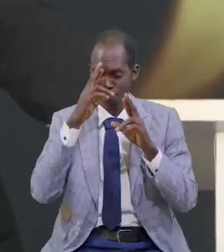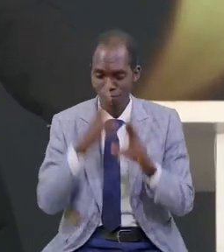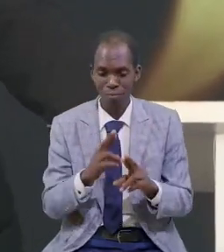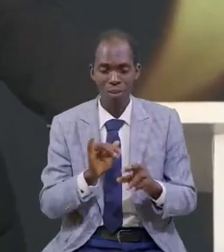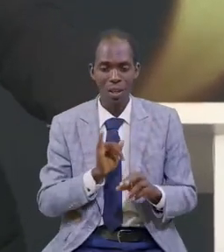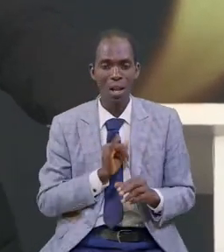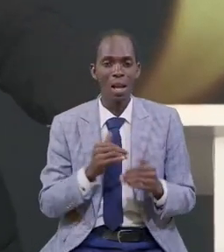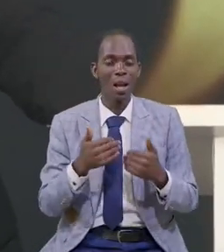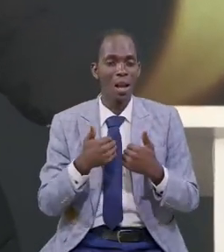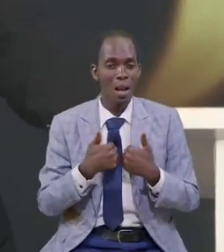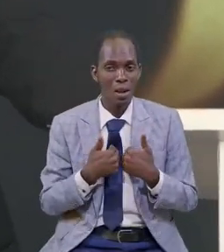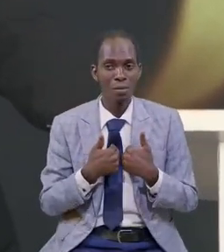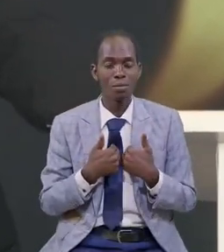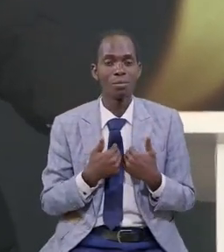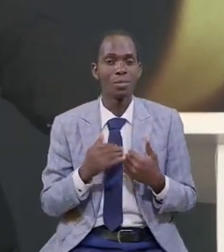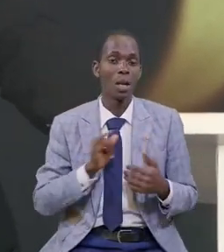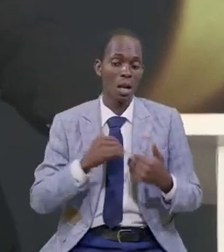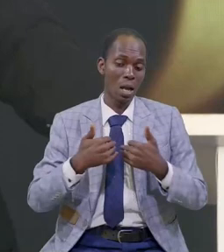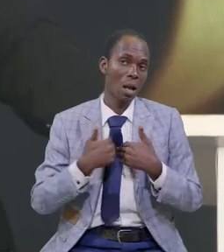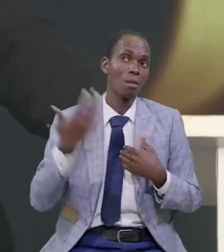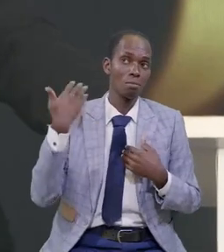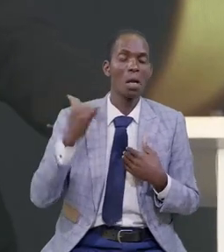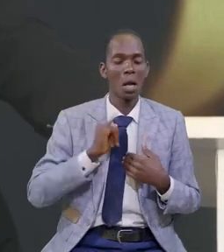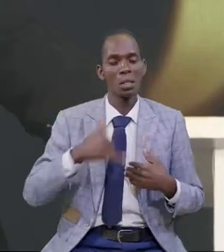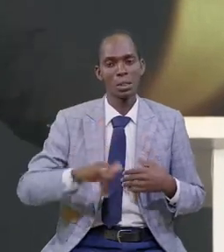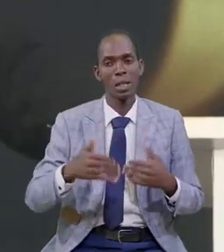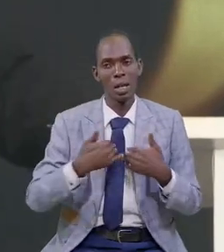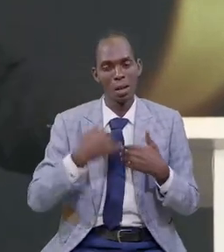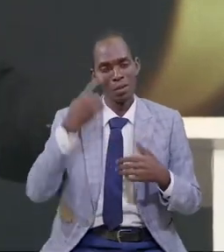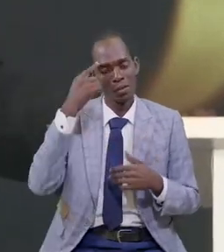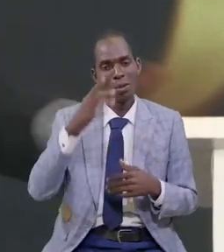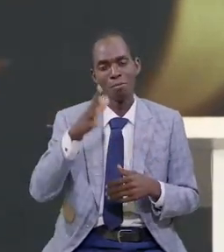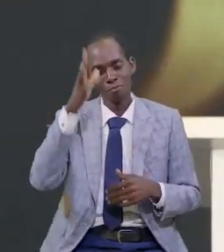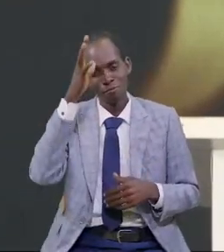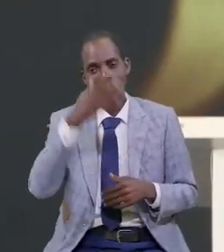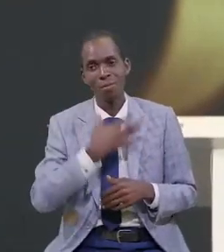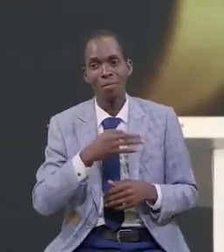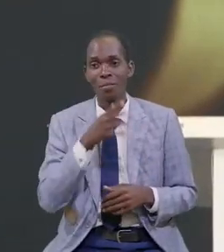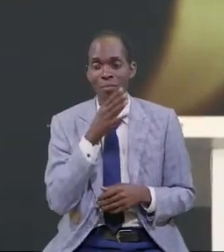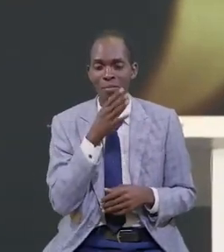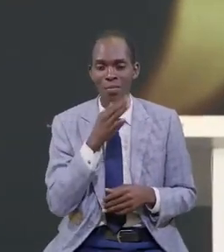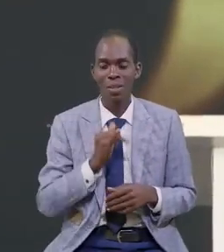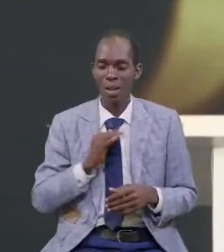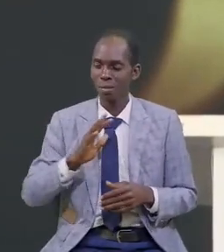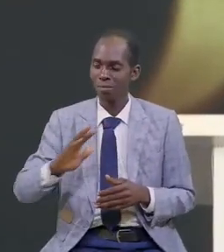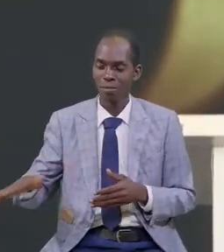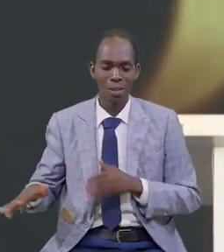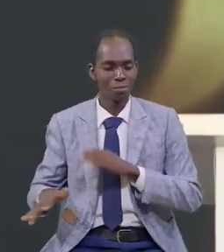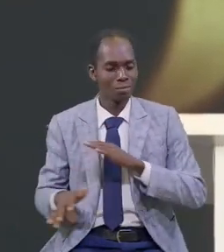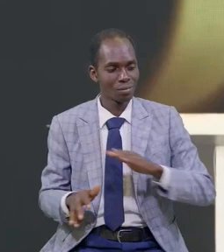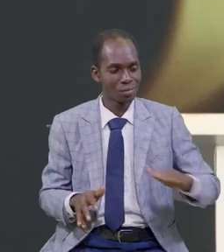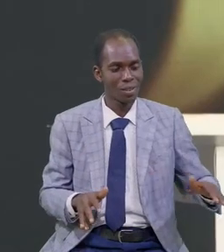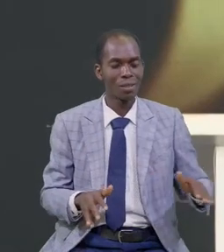respect et j'ai le respect pour mon mon père et ma mère qui